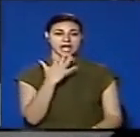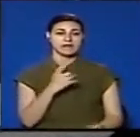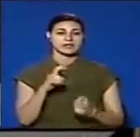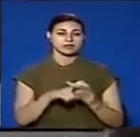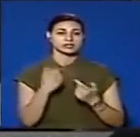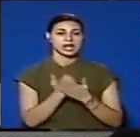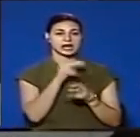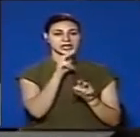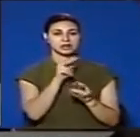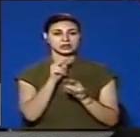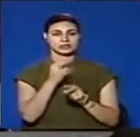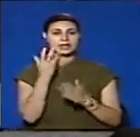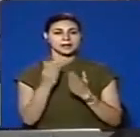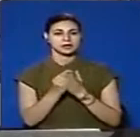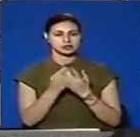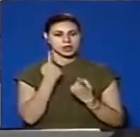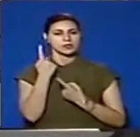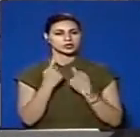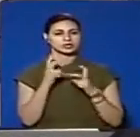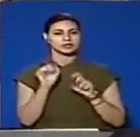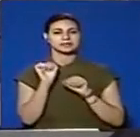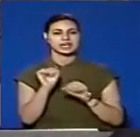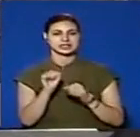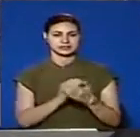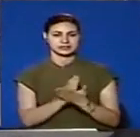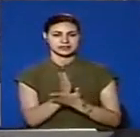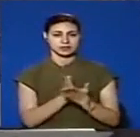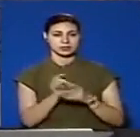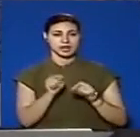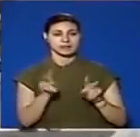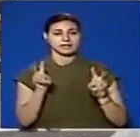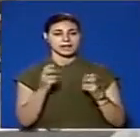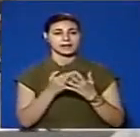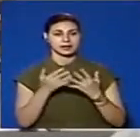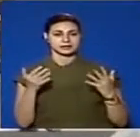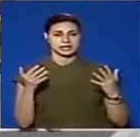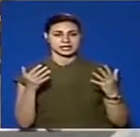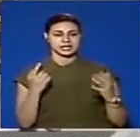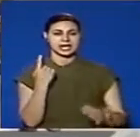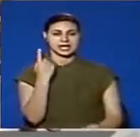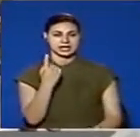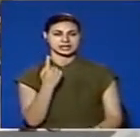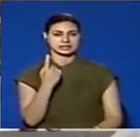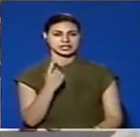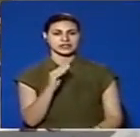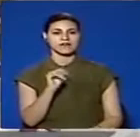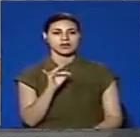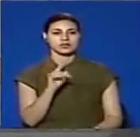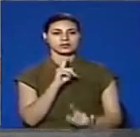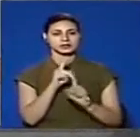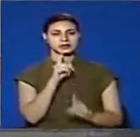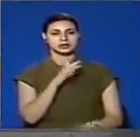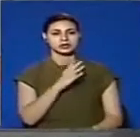ახალი რეგულაციები პერსონალური მონაცემების დაცვის მიმართულებით. აღნიშნულ თემებზე ერთ-ერთ ფორუმზე ისაუბრეს,